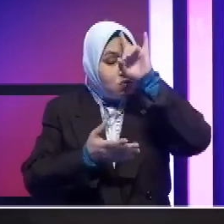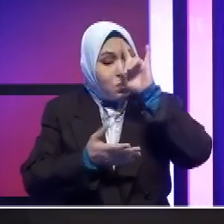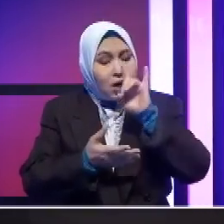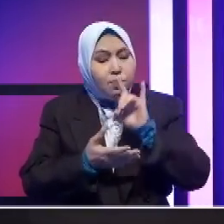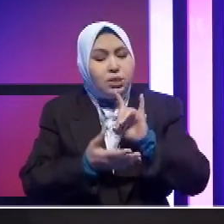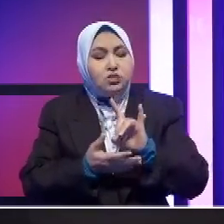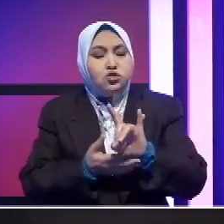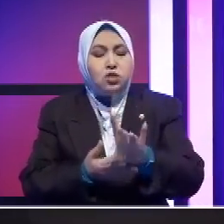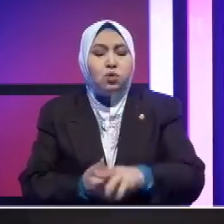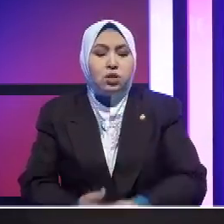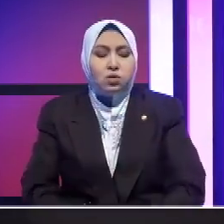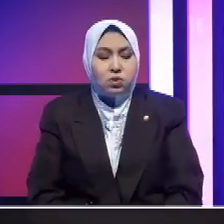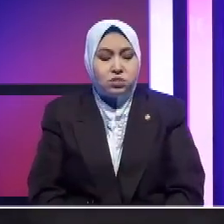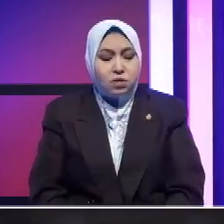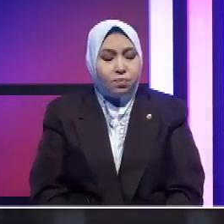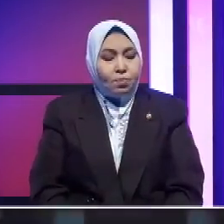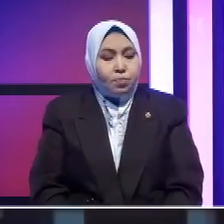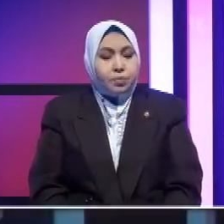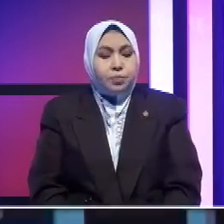minasyaitan.